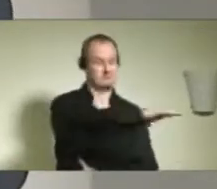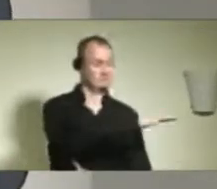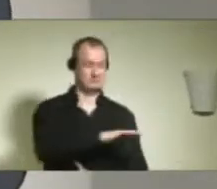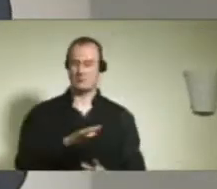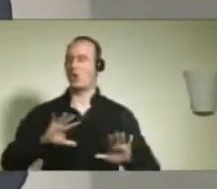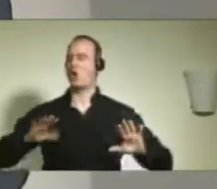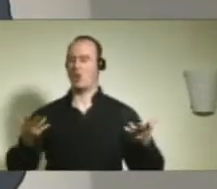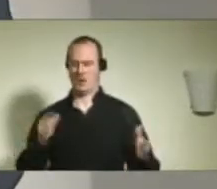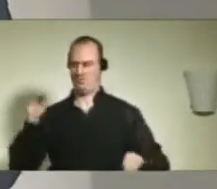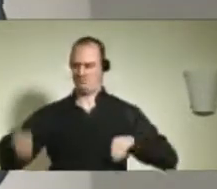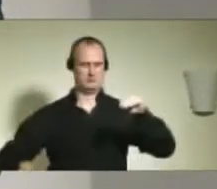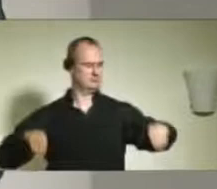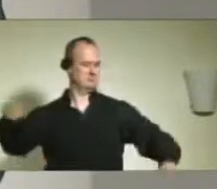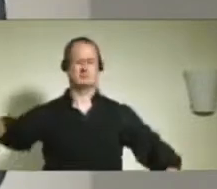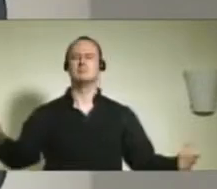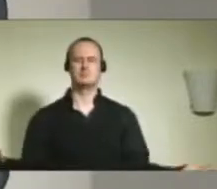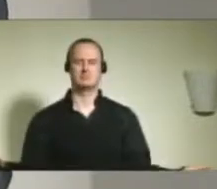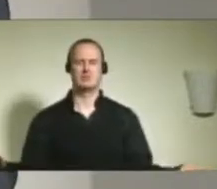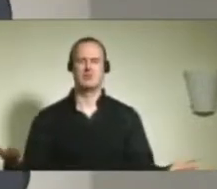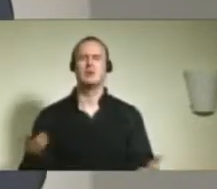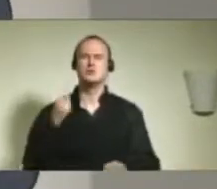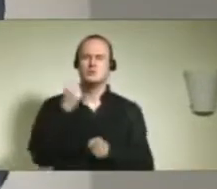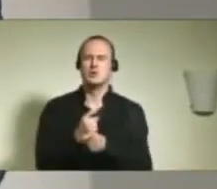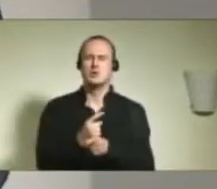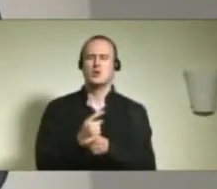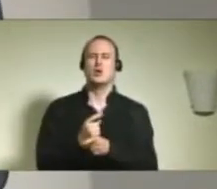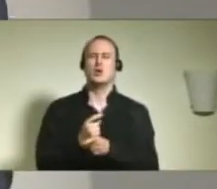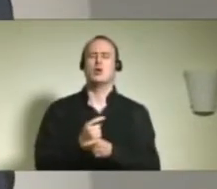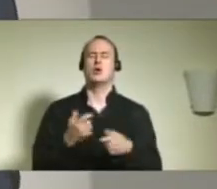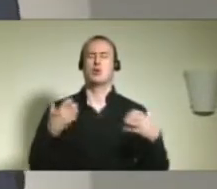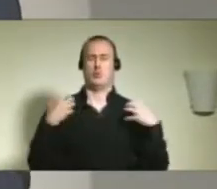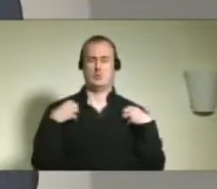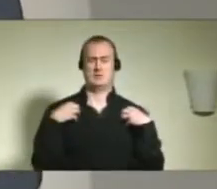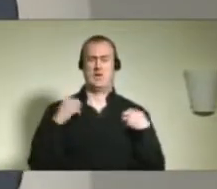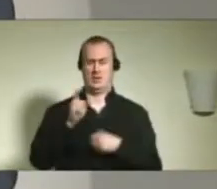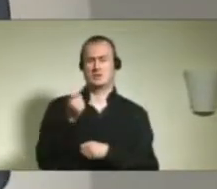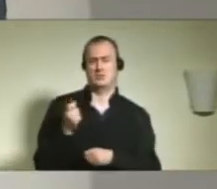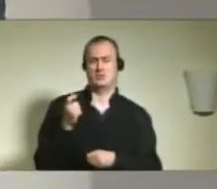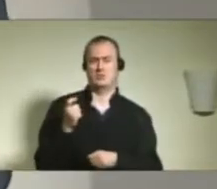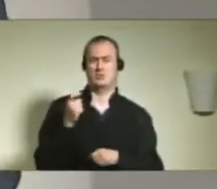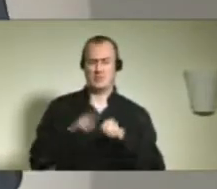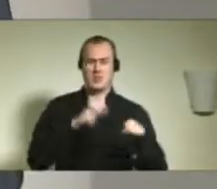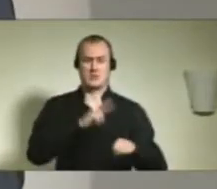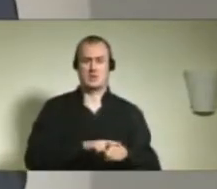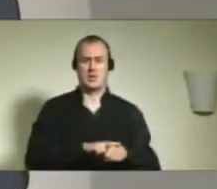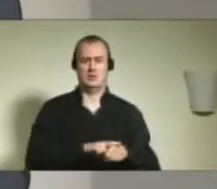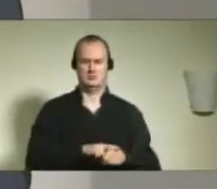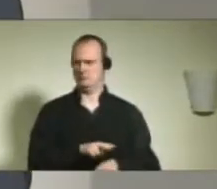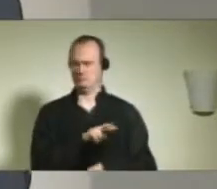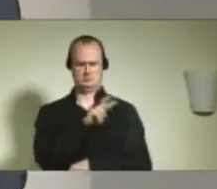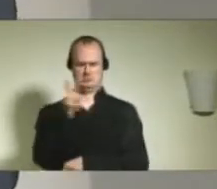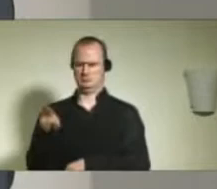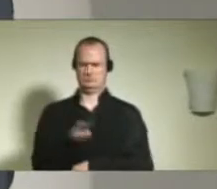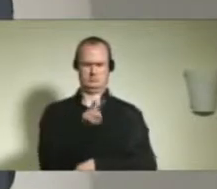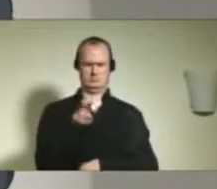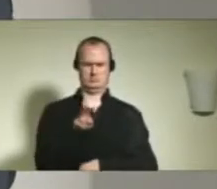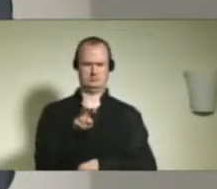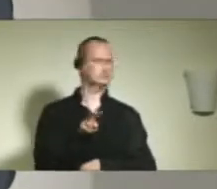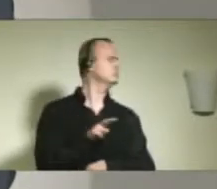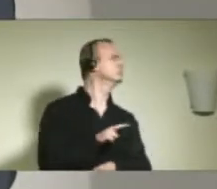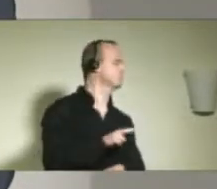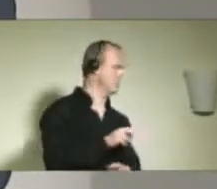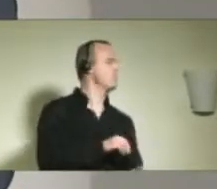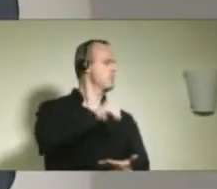ça, le Conseil, comme notre Conseil exécutif national, a adopté un plan d'action. Un plan